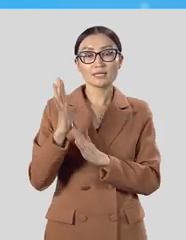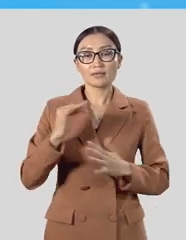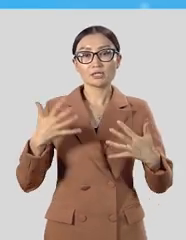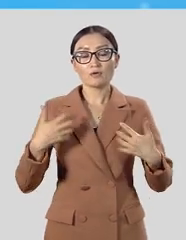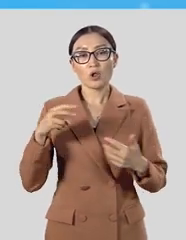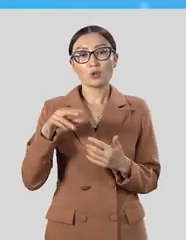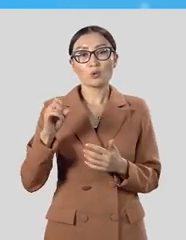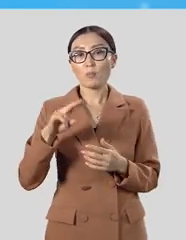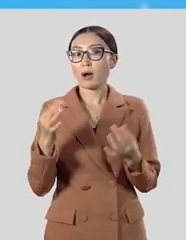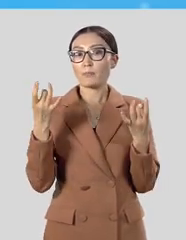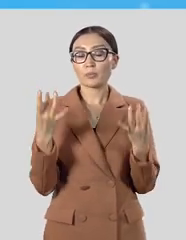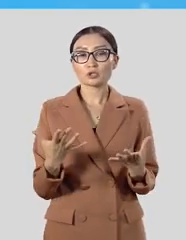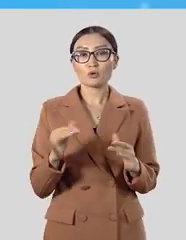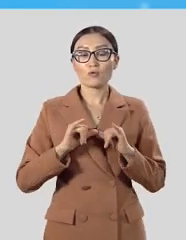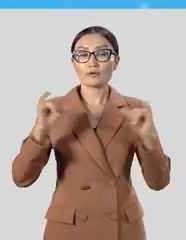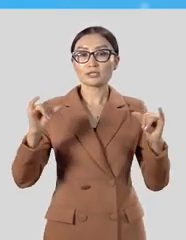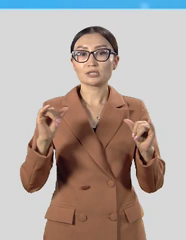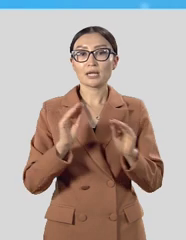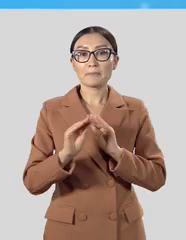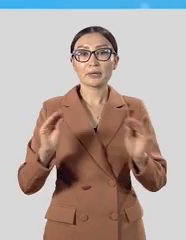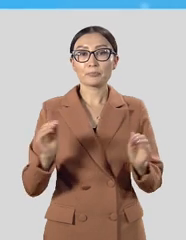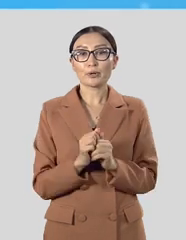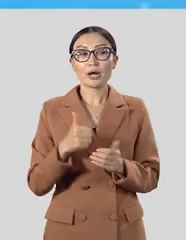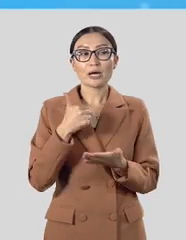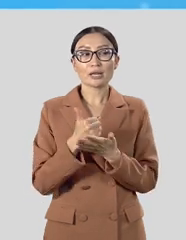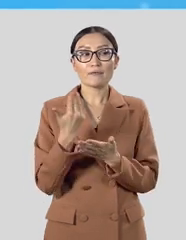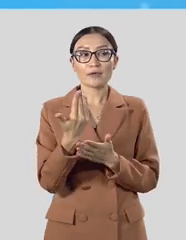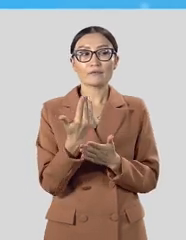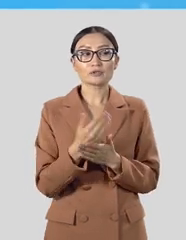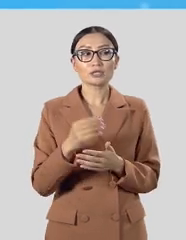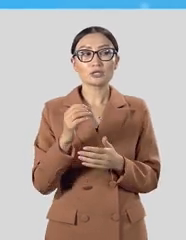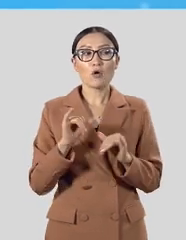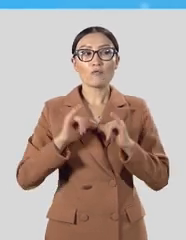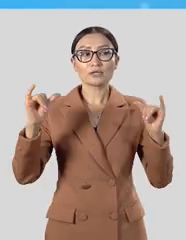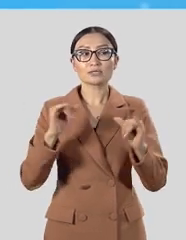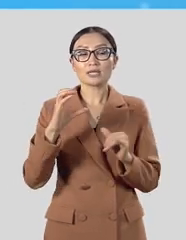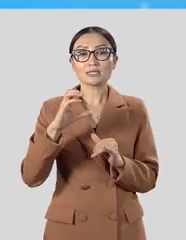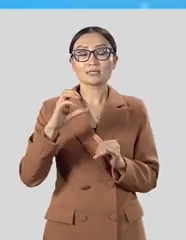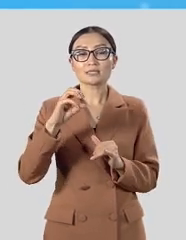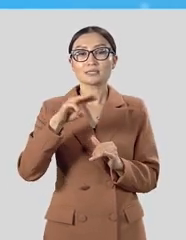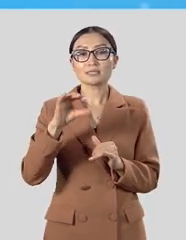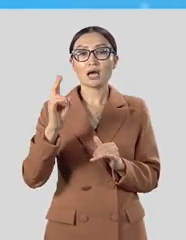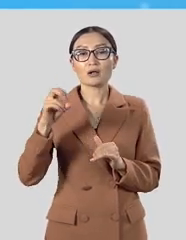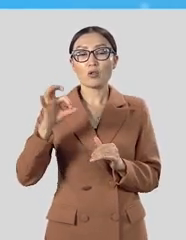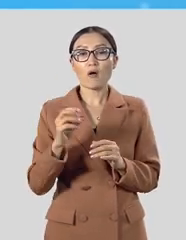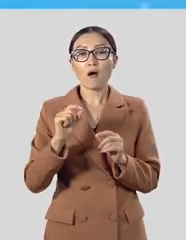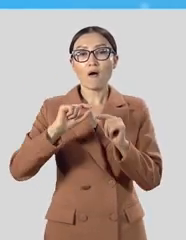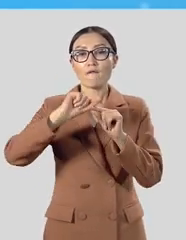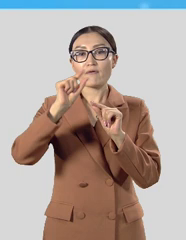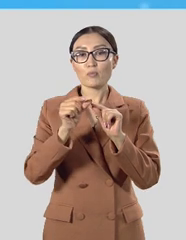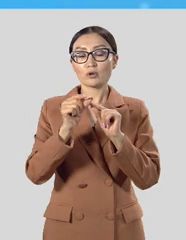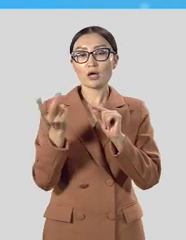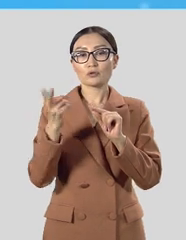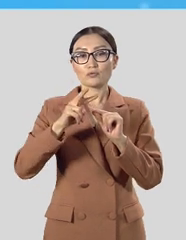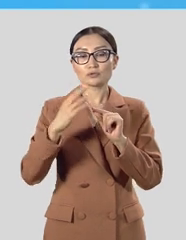Лупа – самый простой увеличительный прибор. Главная его часть – увеличительное стекло, выпуклое с двух сторон, вставленное